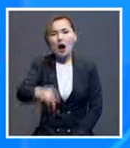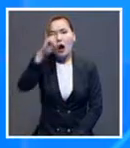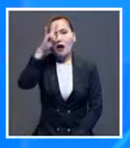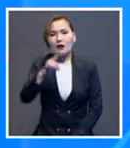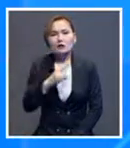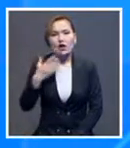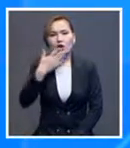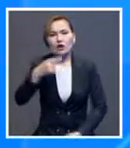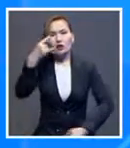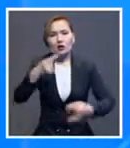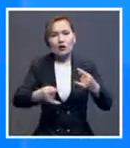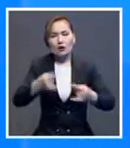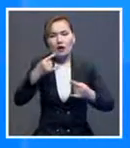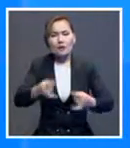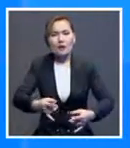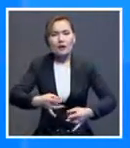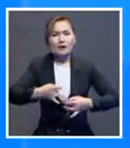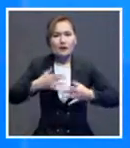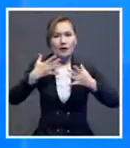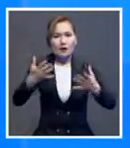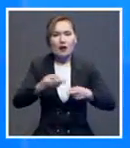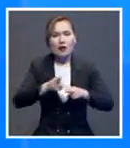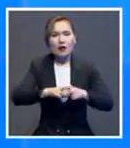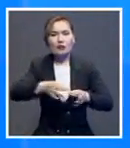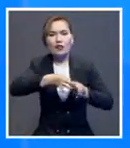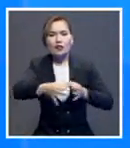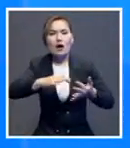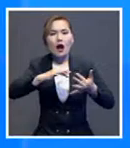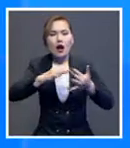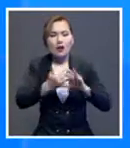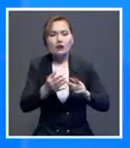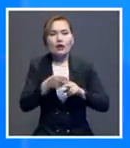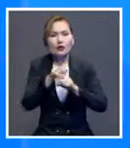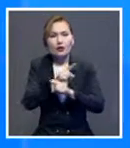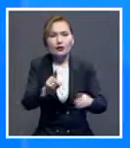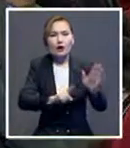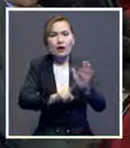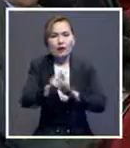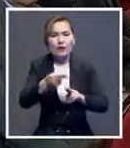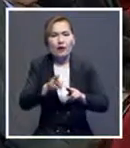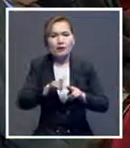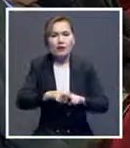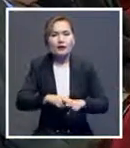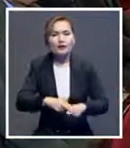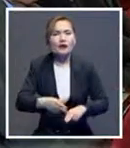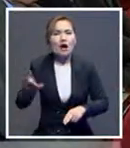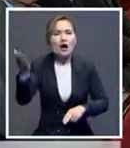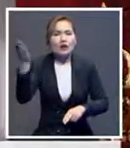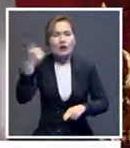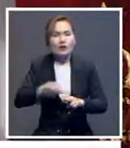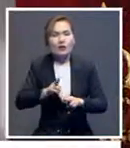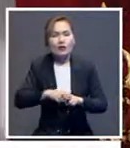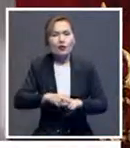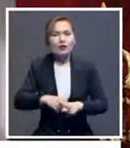Қазақстан ұлттық арнасы төл өнімдерін Шалғай елді мекендерде насихаттауда. Қарағанды облысына қарасты Ақтоғай ауданының жұртшылығы Тарзаман фильм